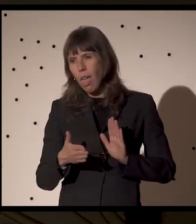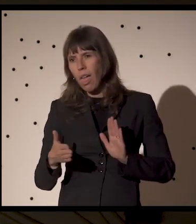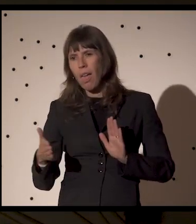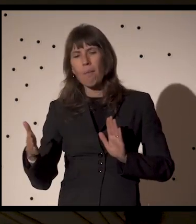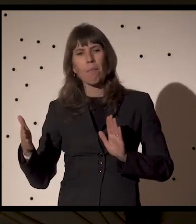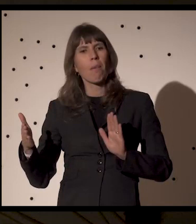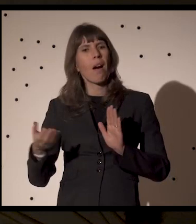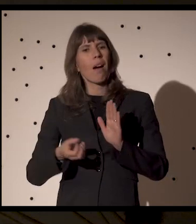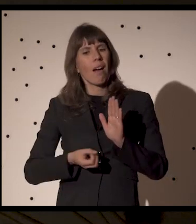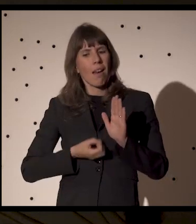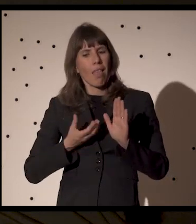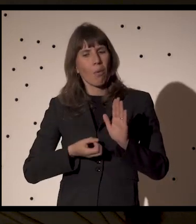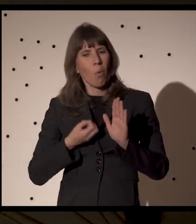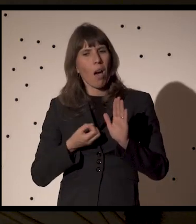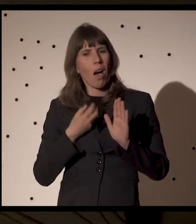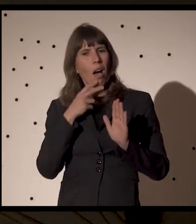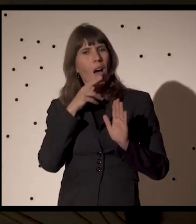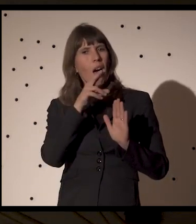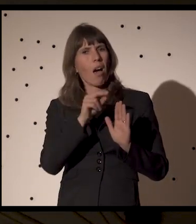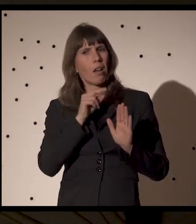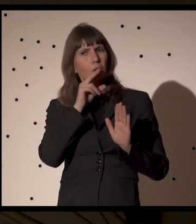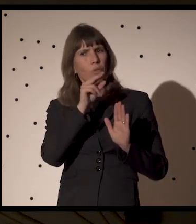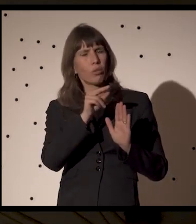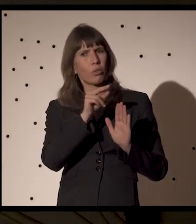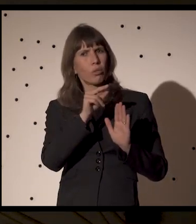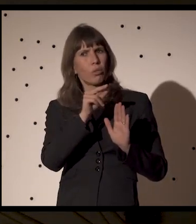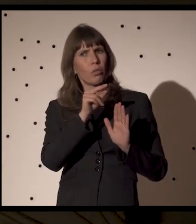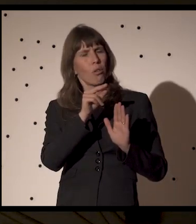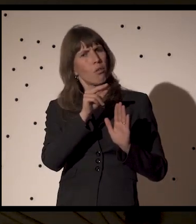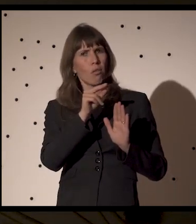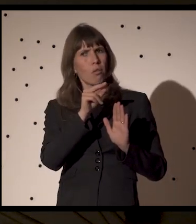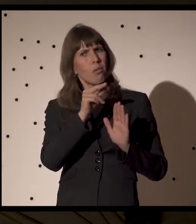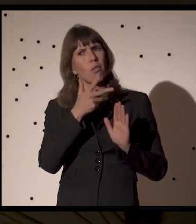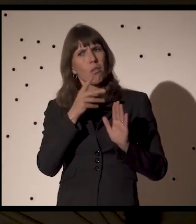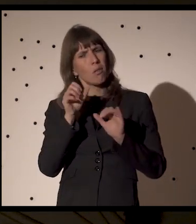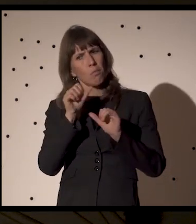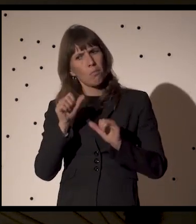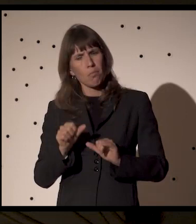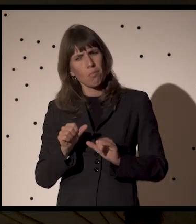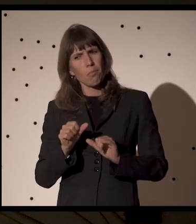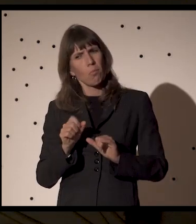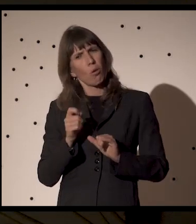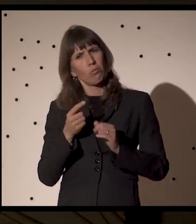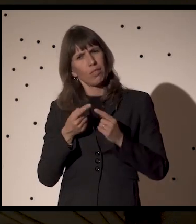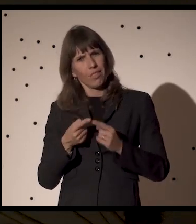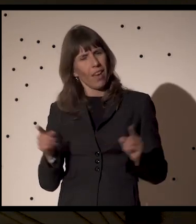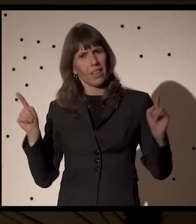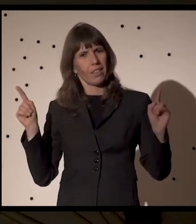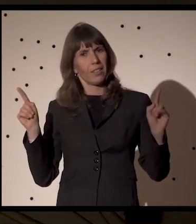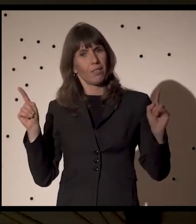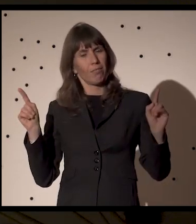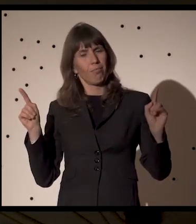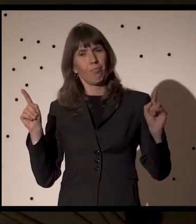pratiche normalmente estranee alla dimensione del linguaggio verbale in primis la danza in questo